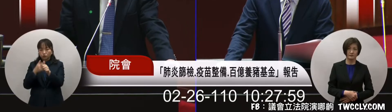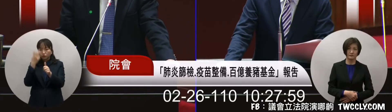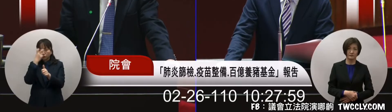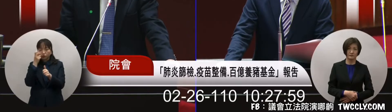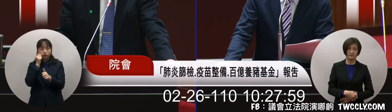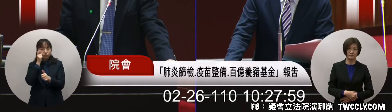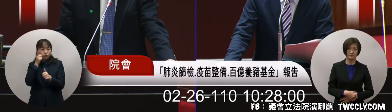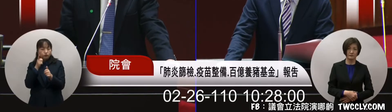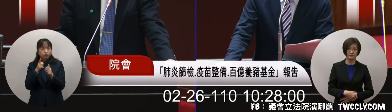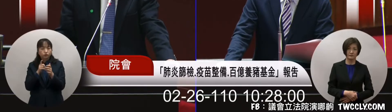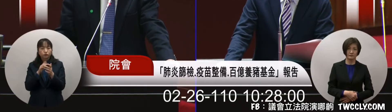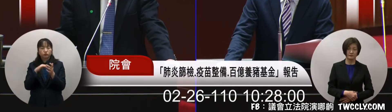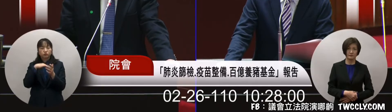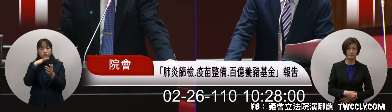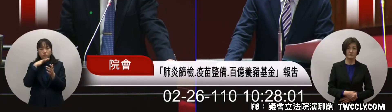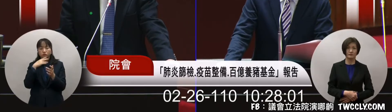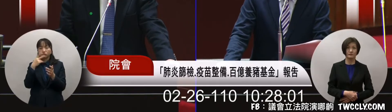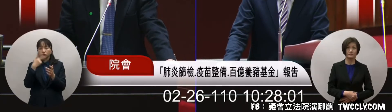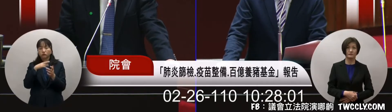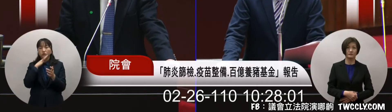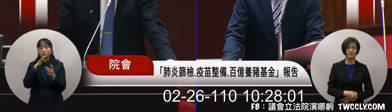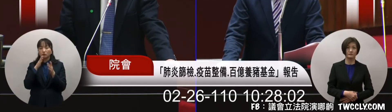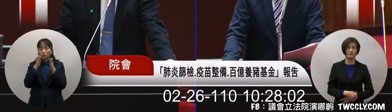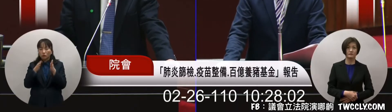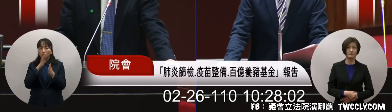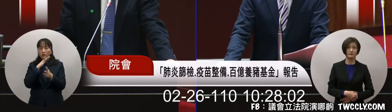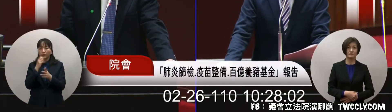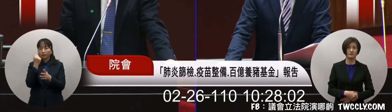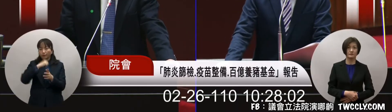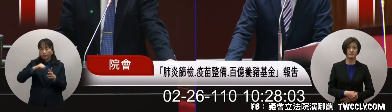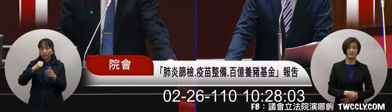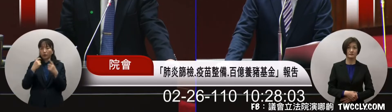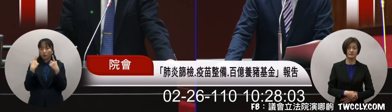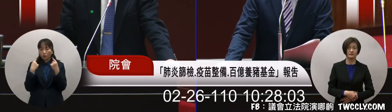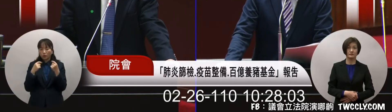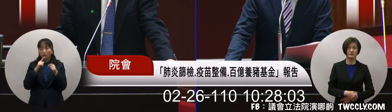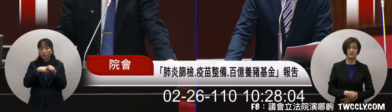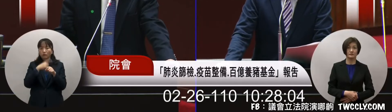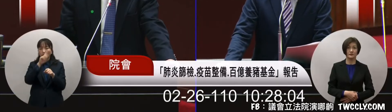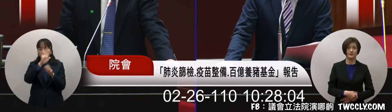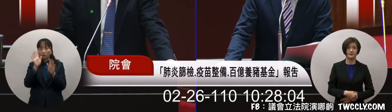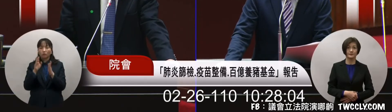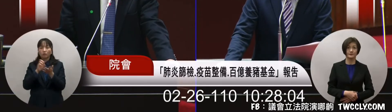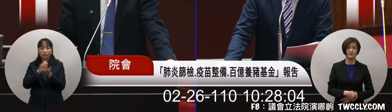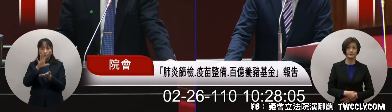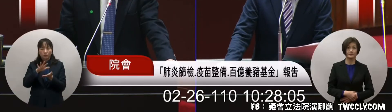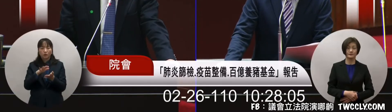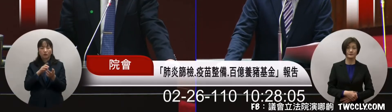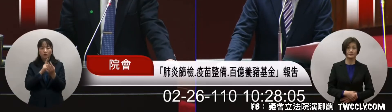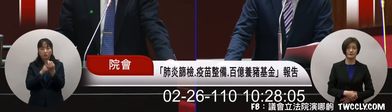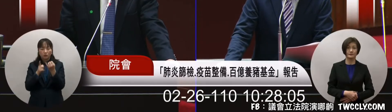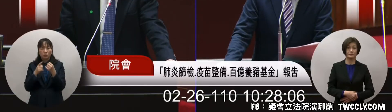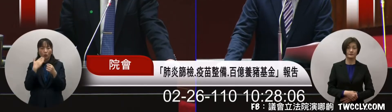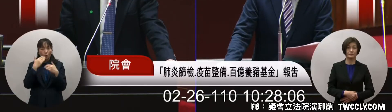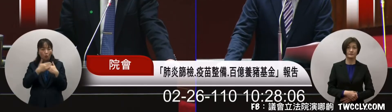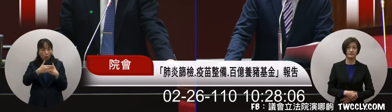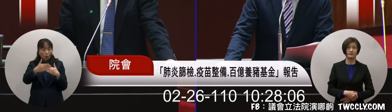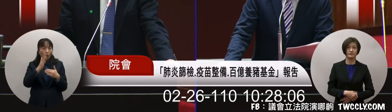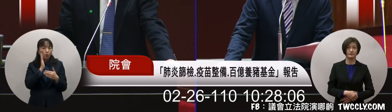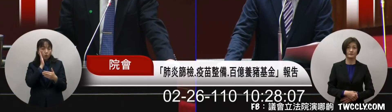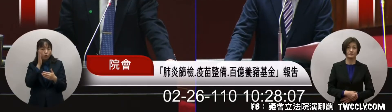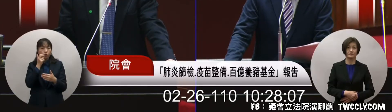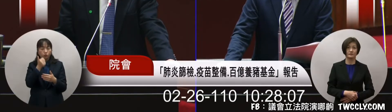1个月，然后再对相关的免疫抗原性提出报告。所以一切都以这样的顺利的情况之